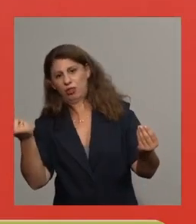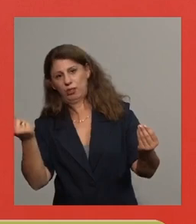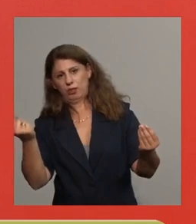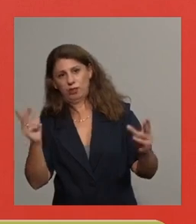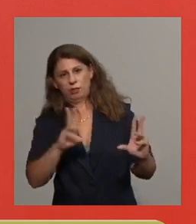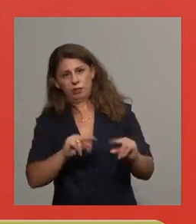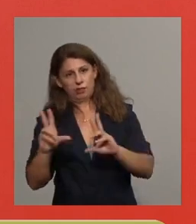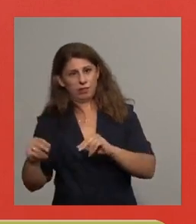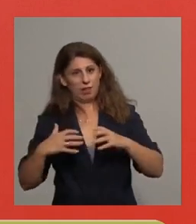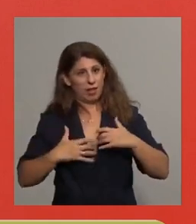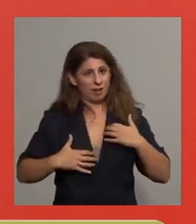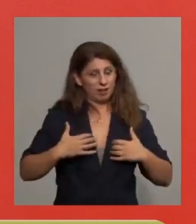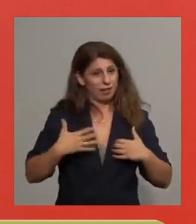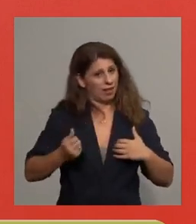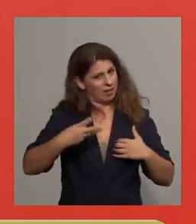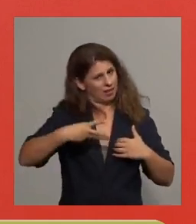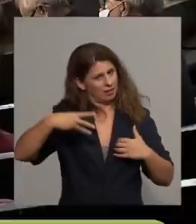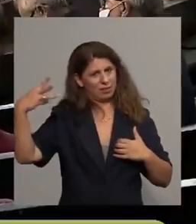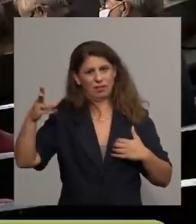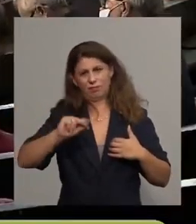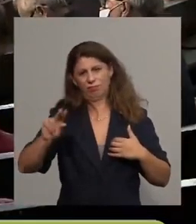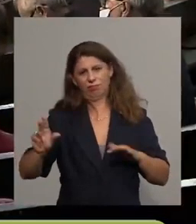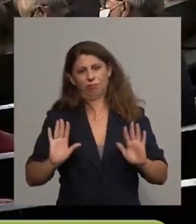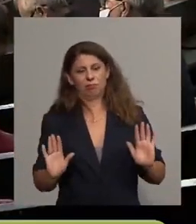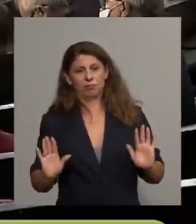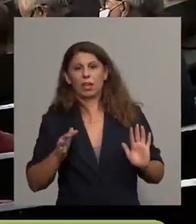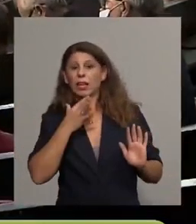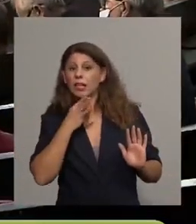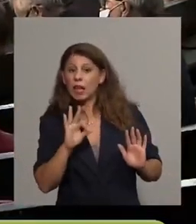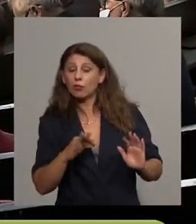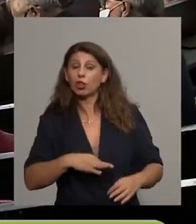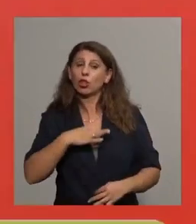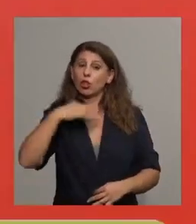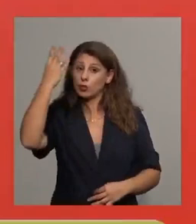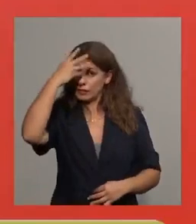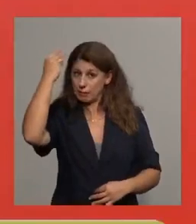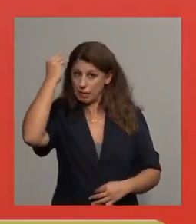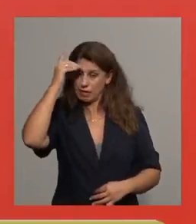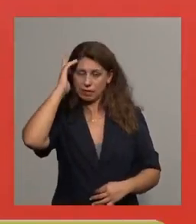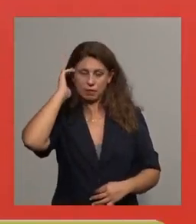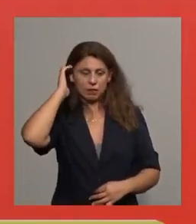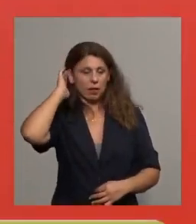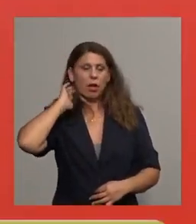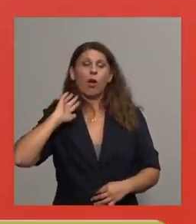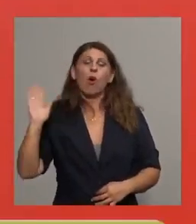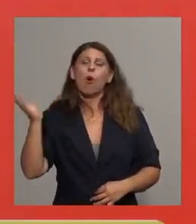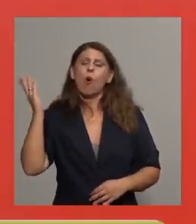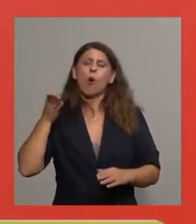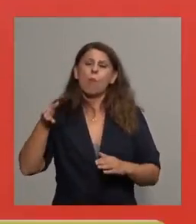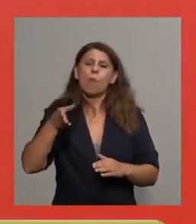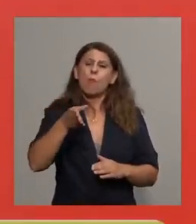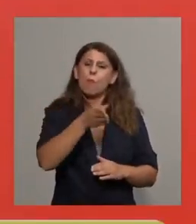περίπου ανησυχίες έχει και ο ΣΥΡΙΖΑ. Γι' αυτό και ο κύριος Τσίπρας, όπου βρεθεί και όπου